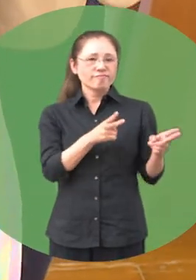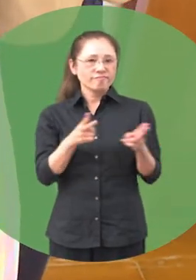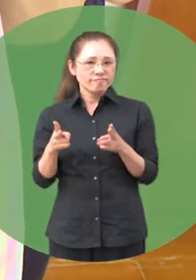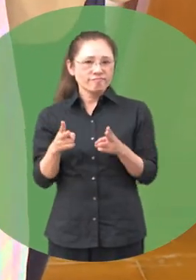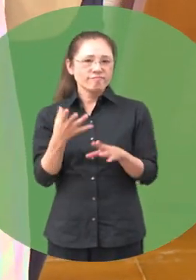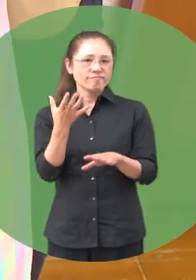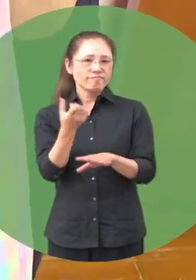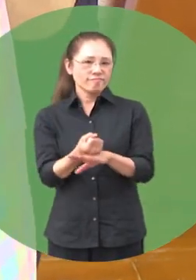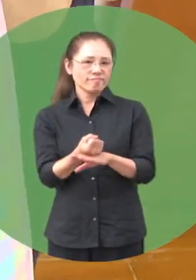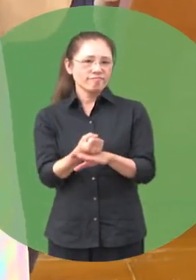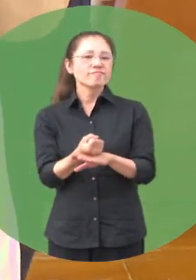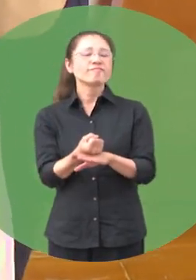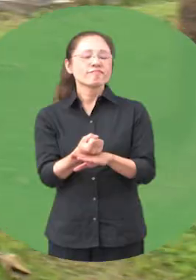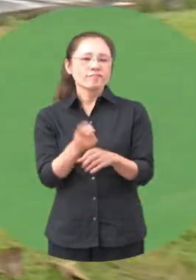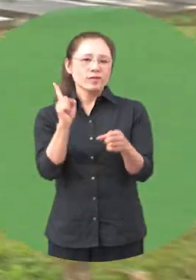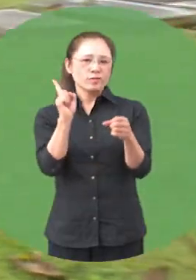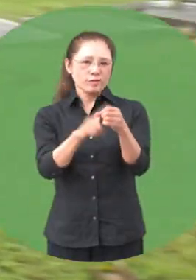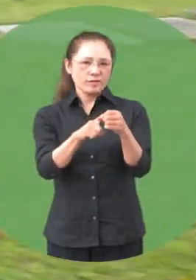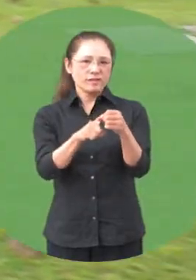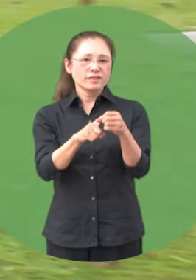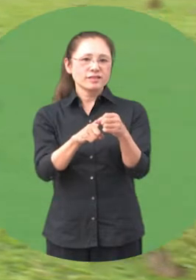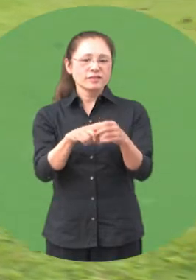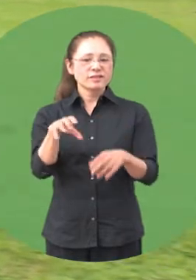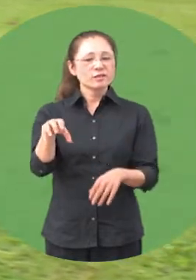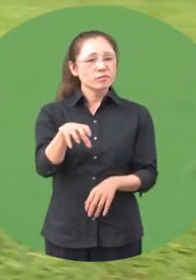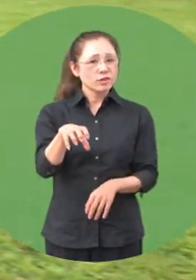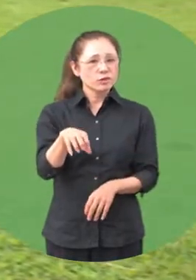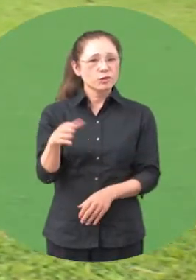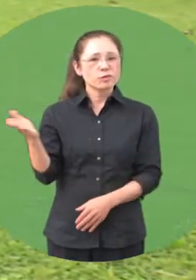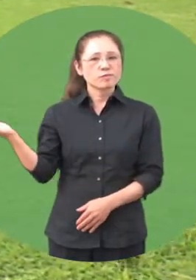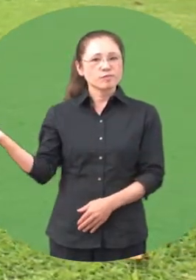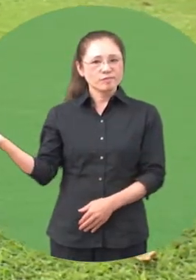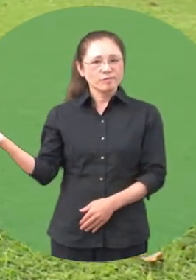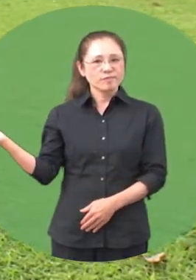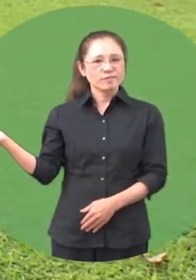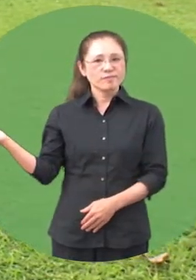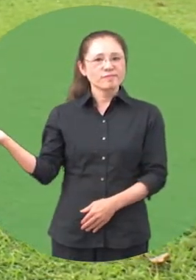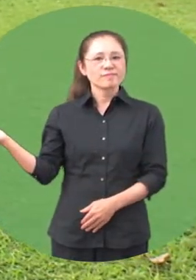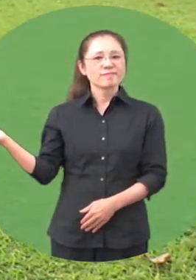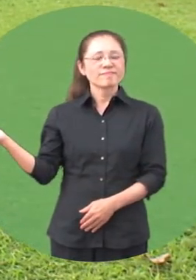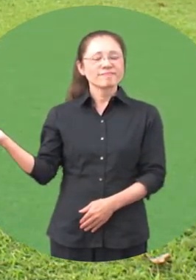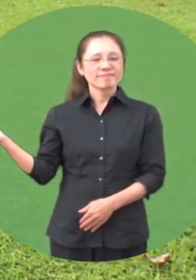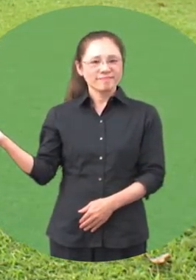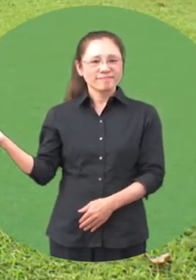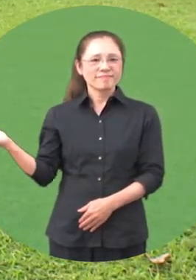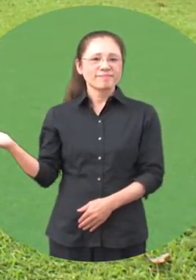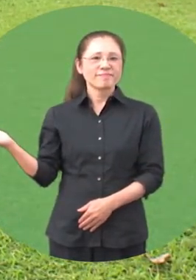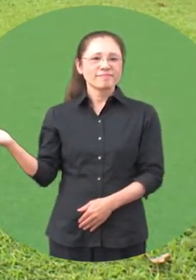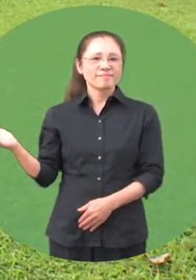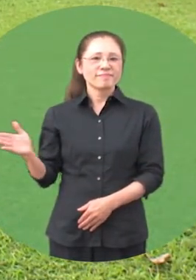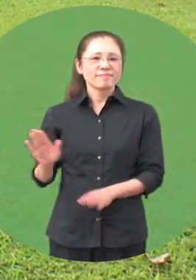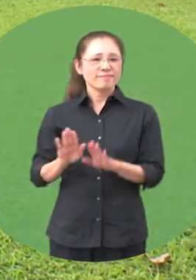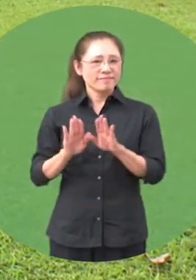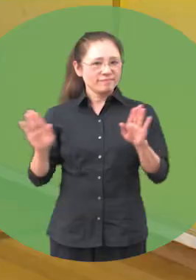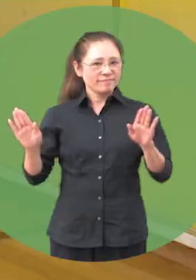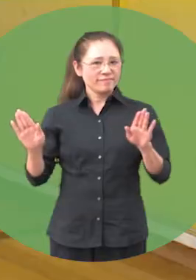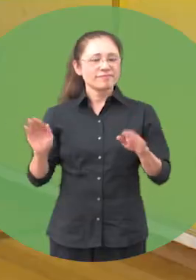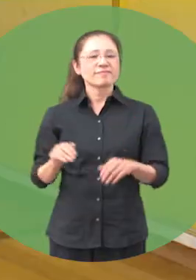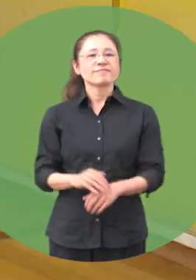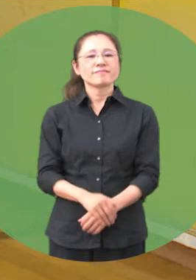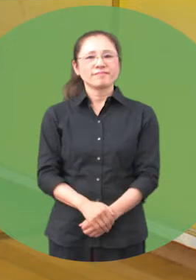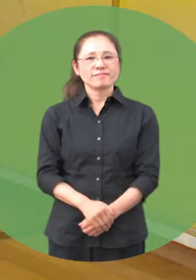ていただこうという取り組みで、糸満市にある台中園里親支援吉水で行われています